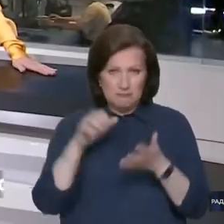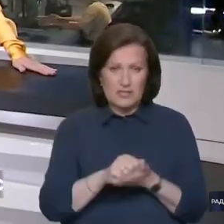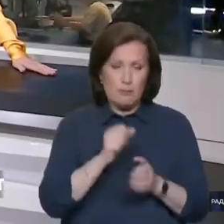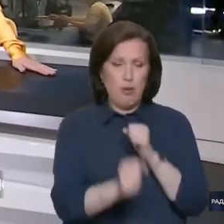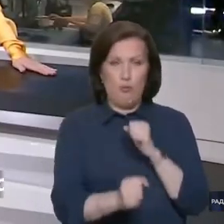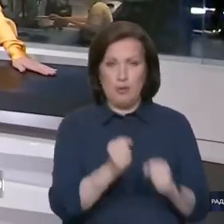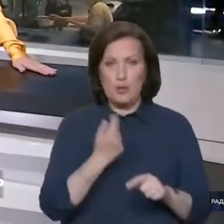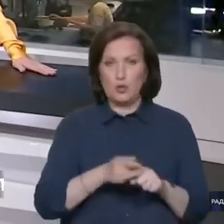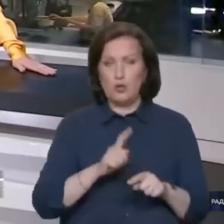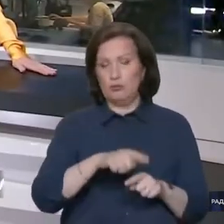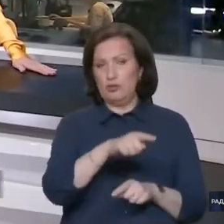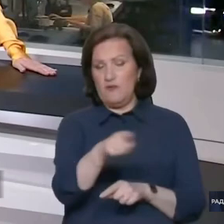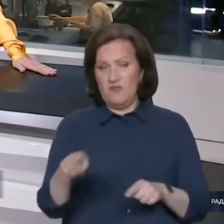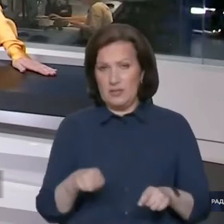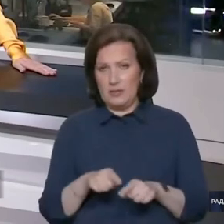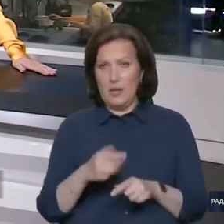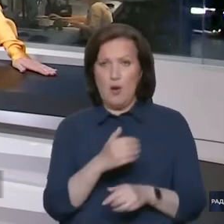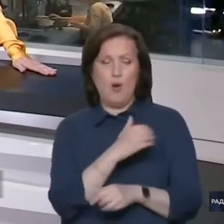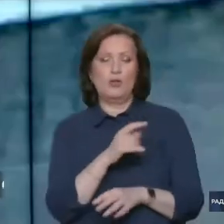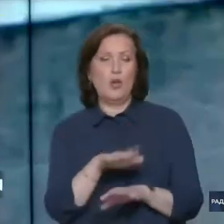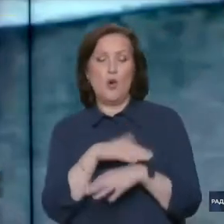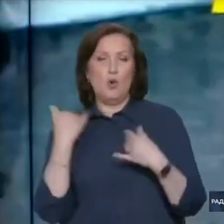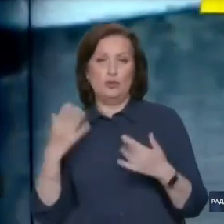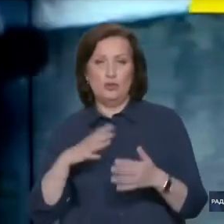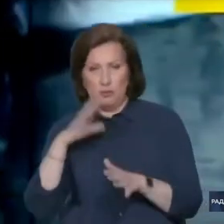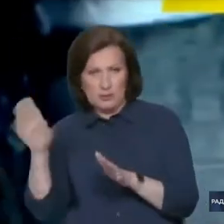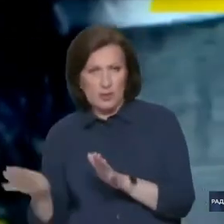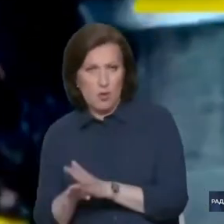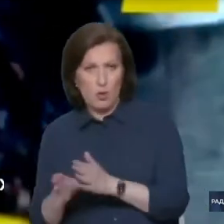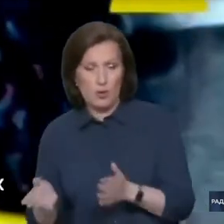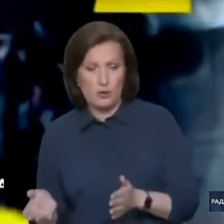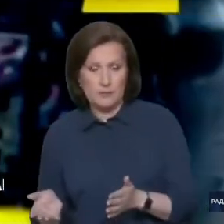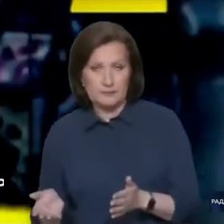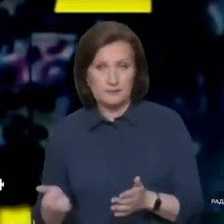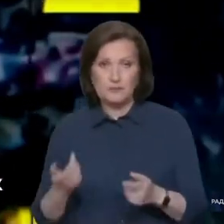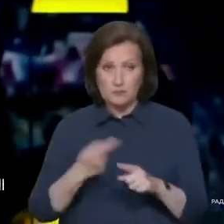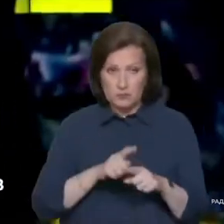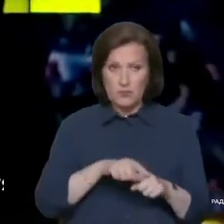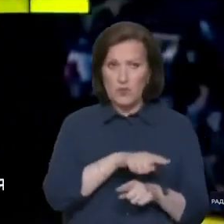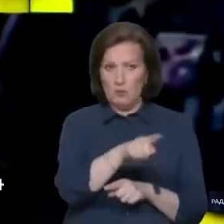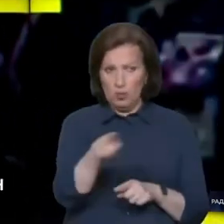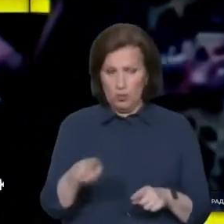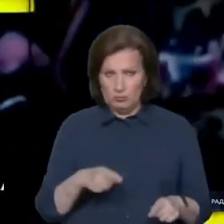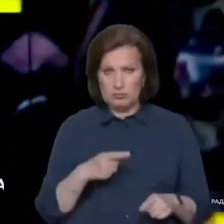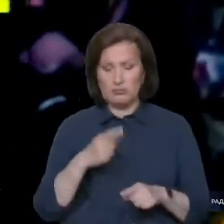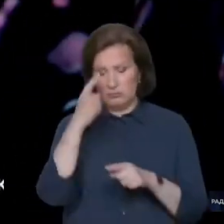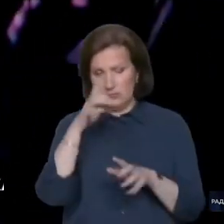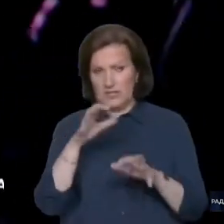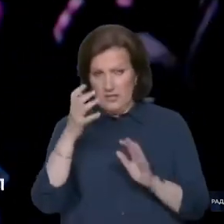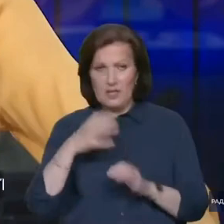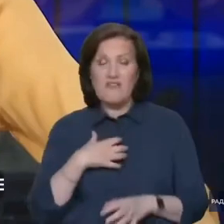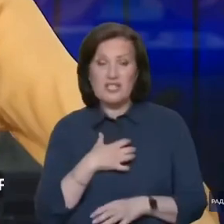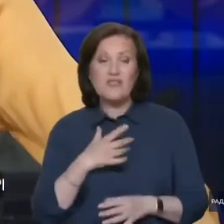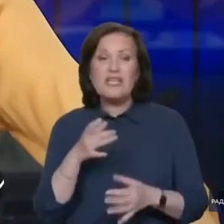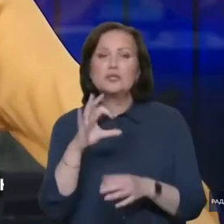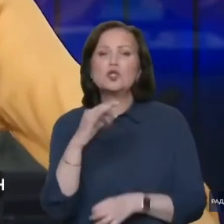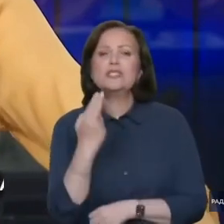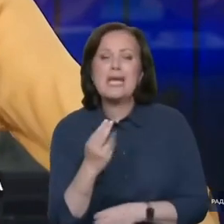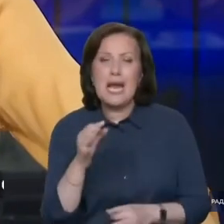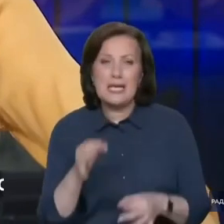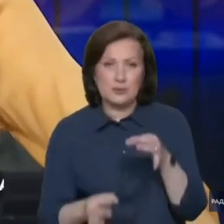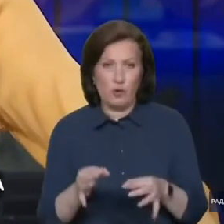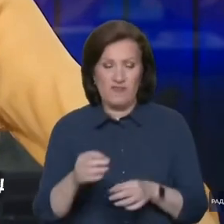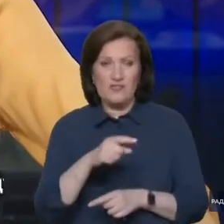вас бомбила знову, тому що ви не хочете бути її колонією. І тому це важливо. А крім того, соціальна справедливість.